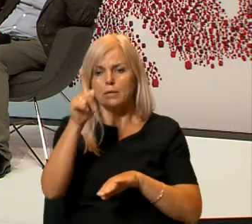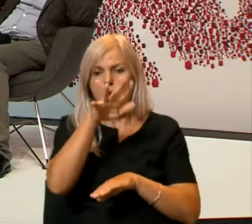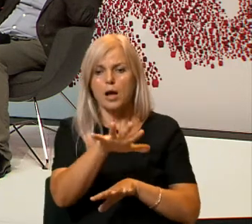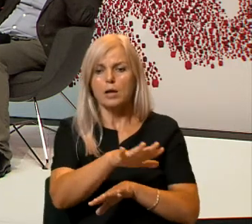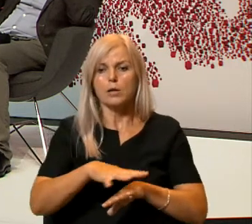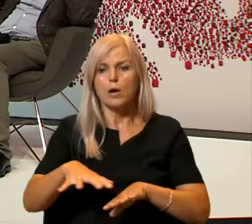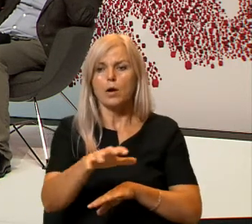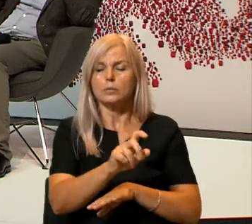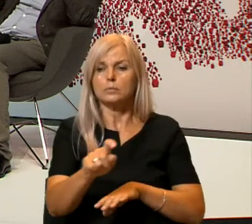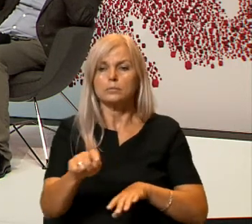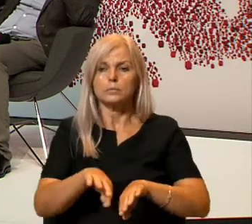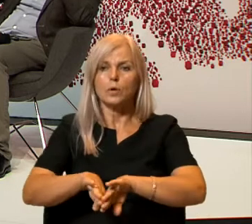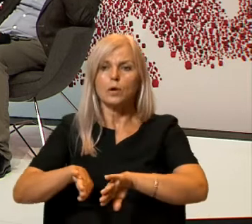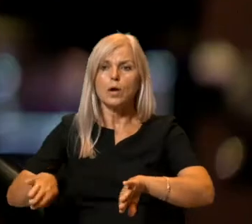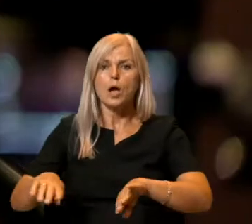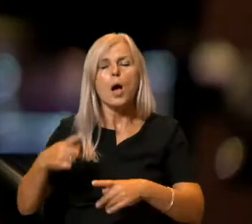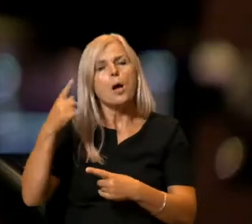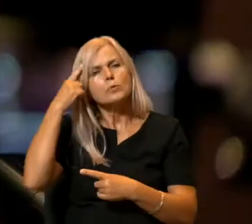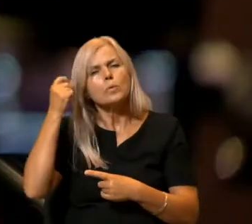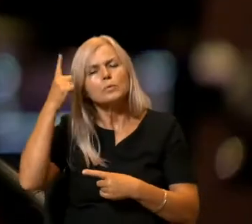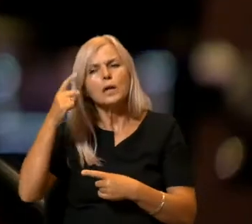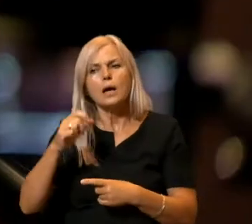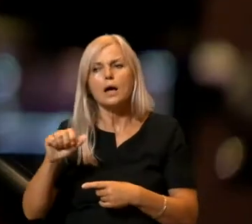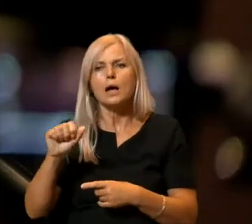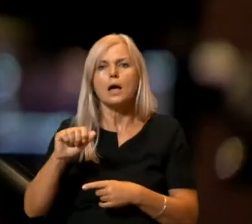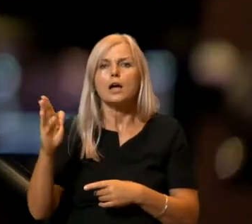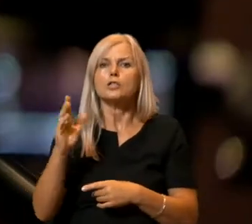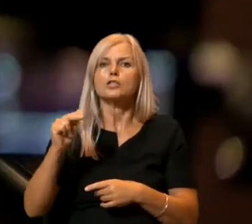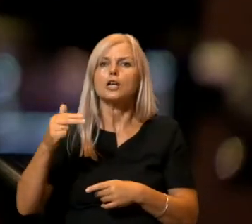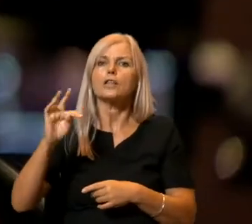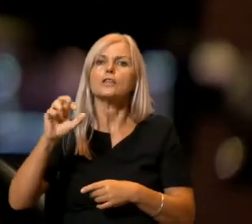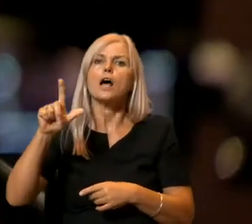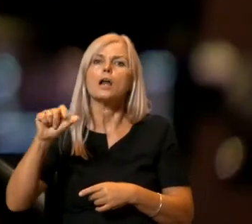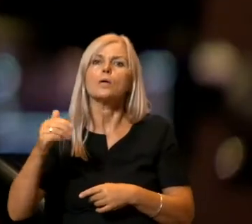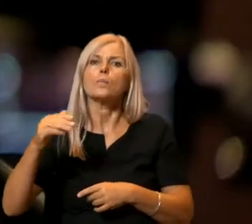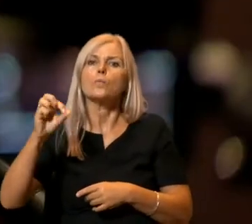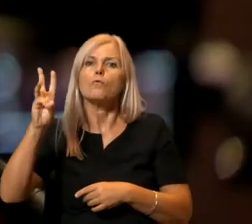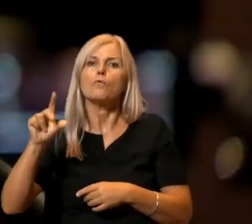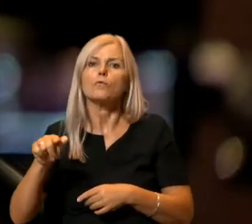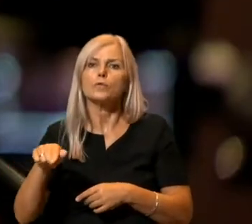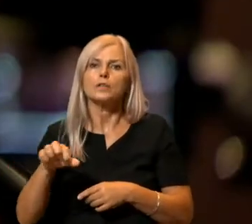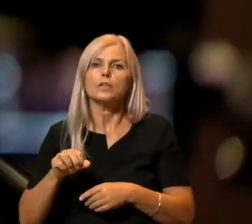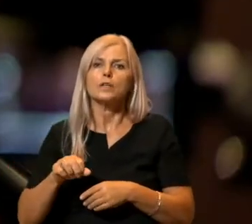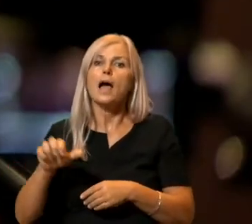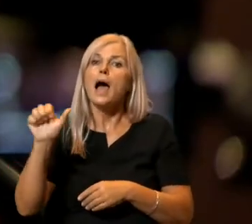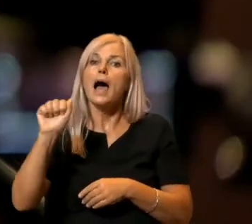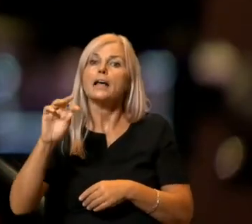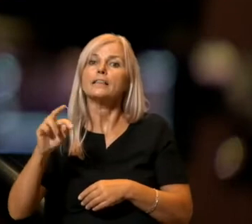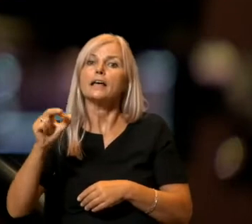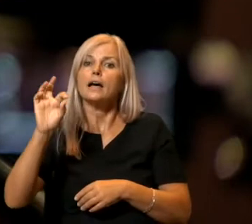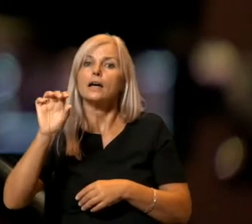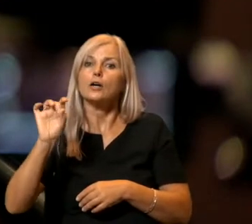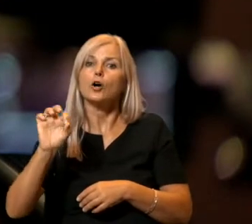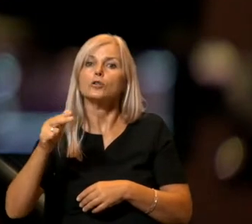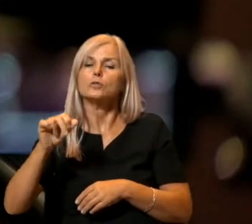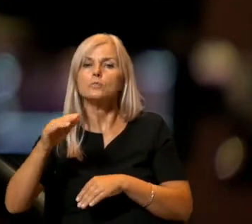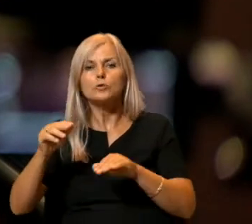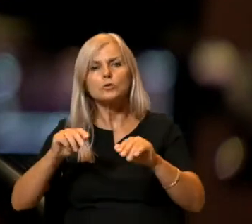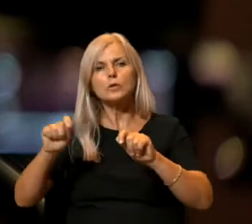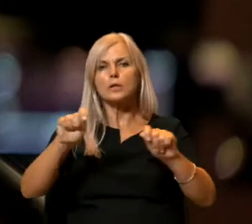się Chantal Mouffe i jej agonizm. Czy w jakiś sposób koreluje ten rezonans pana z